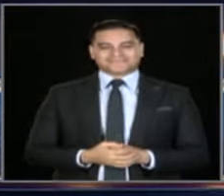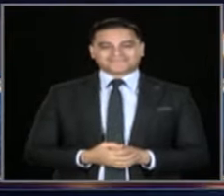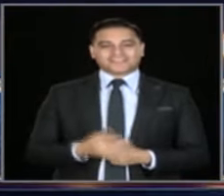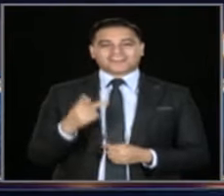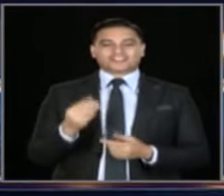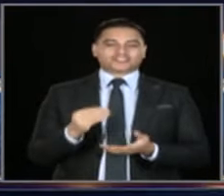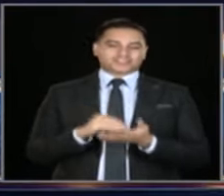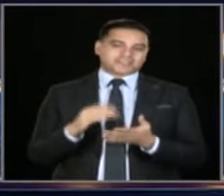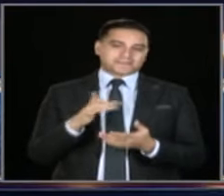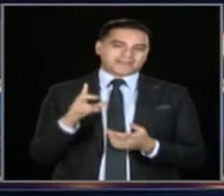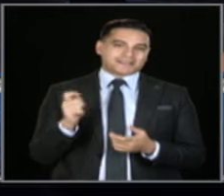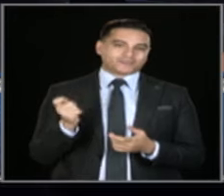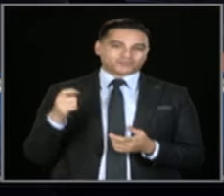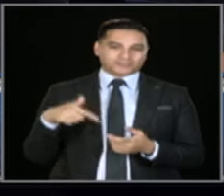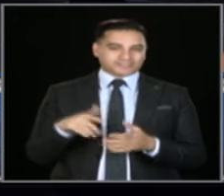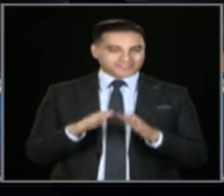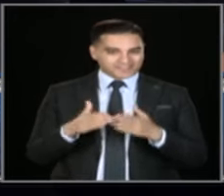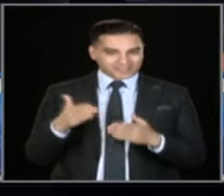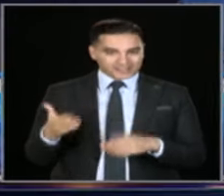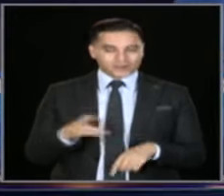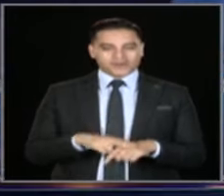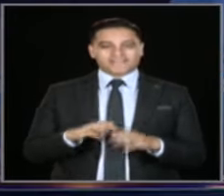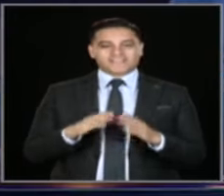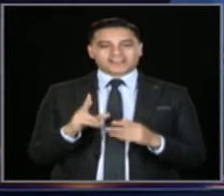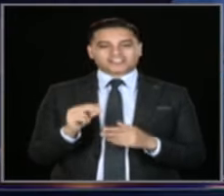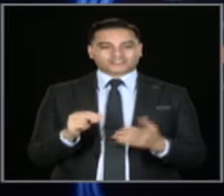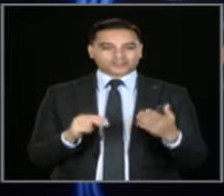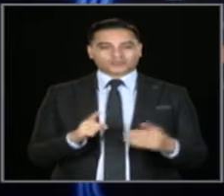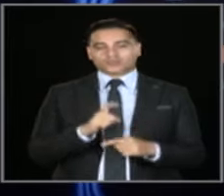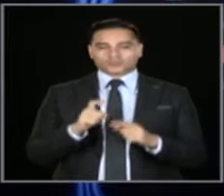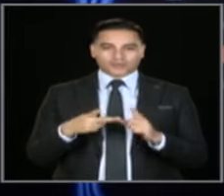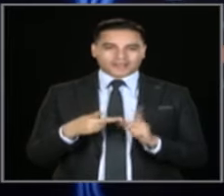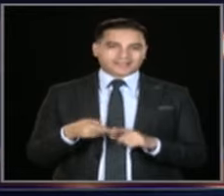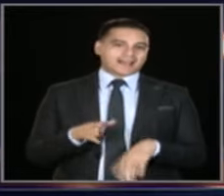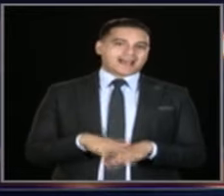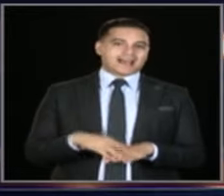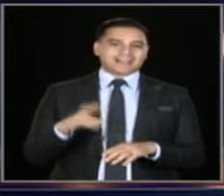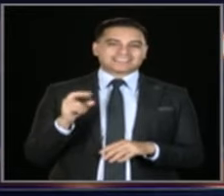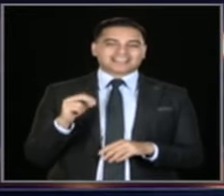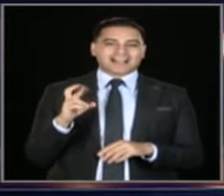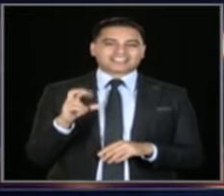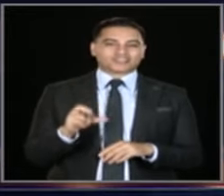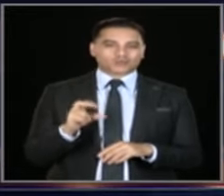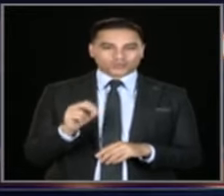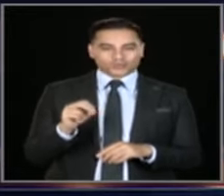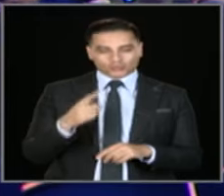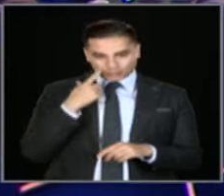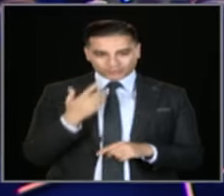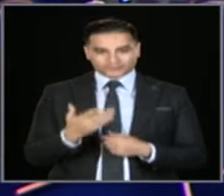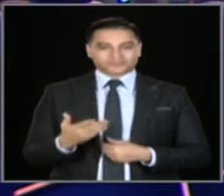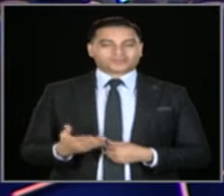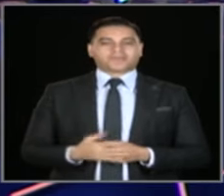20 نقطه، 165 الزيبق، جودزيلا 20. والسؤال الثاني، زقزوق. تفضل يا